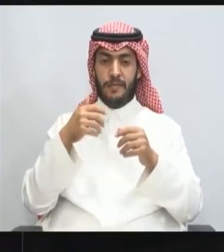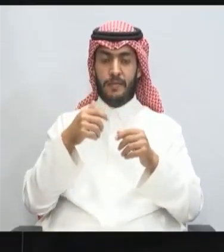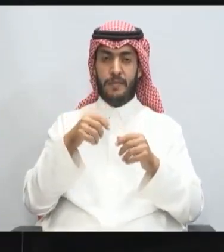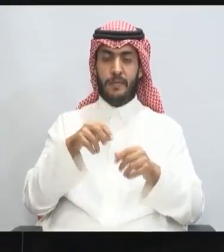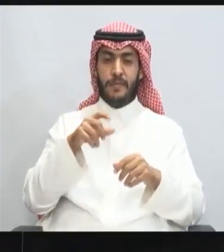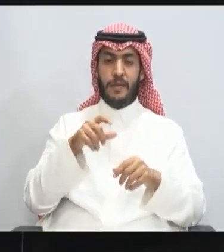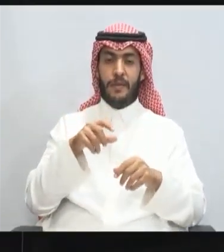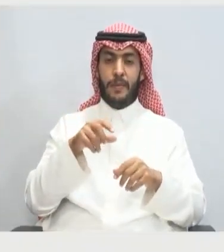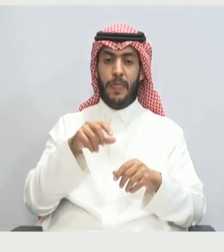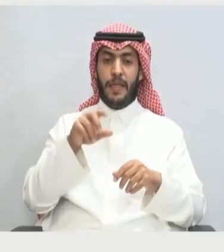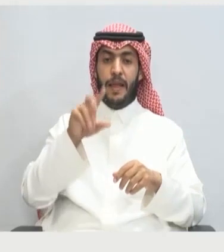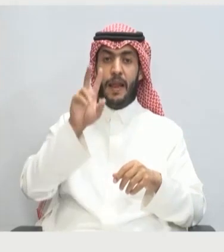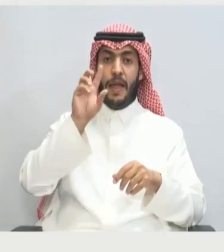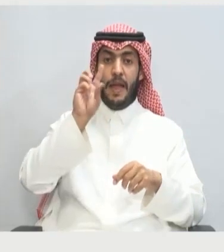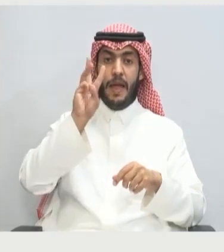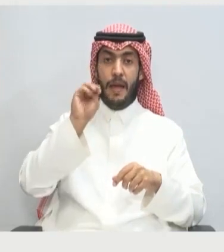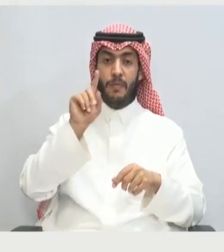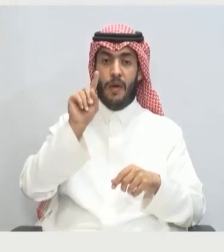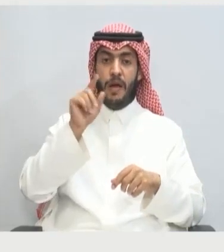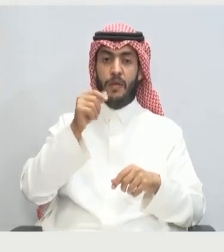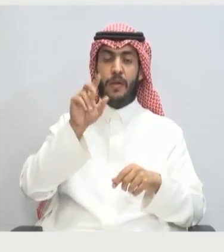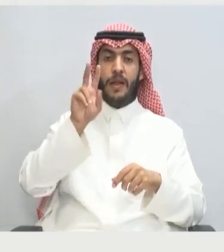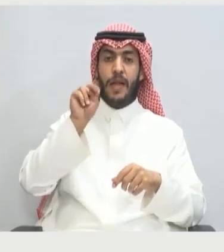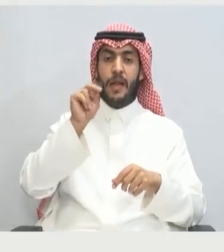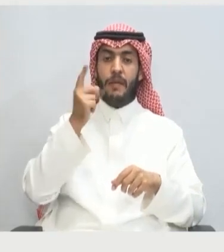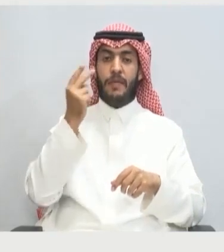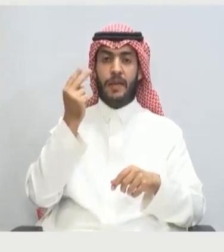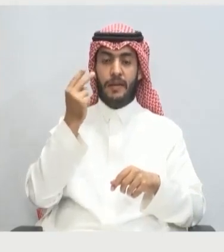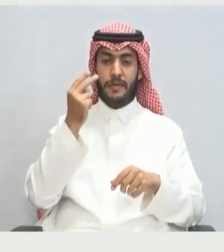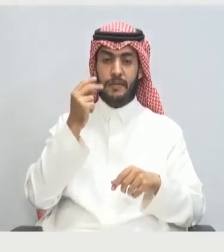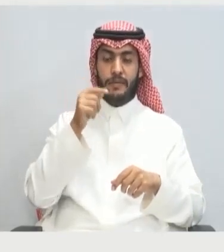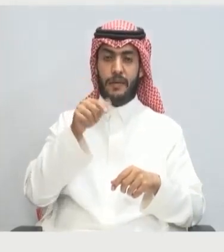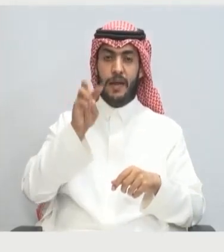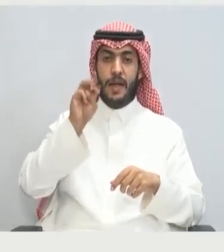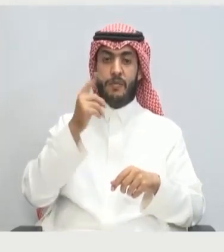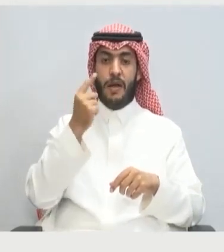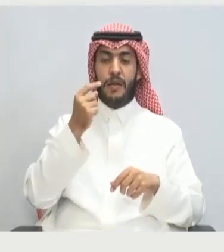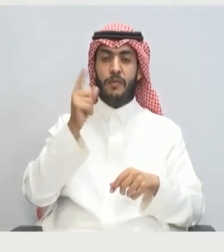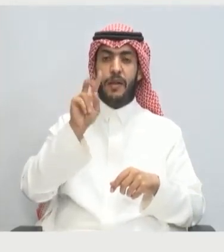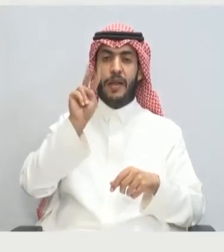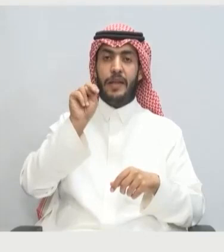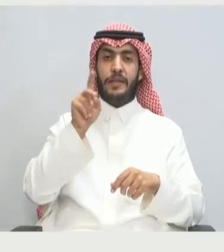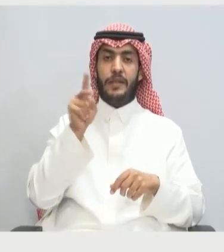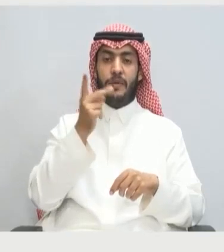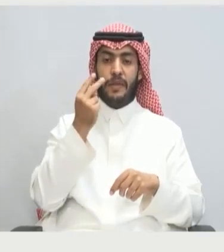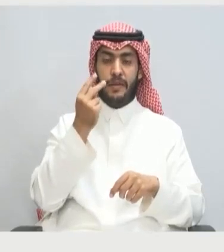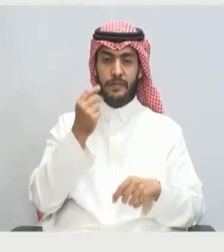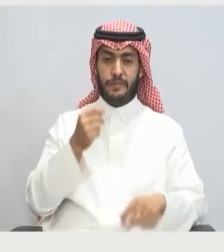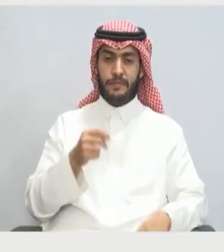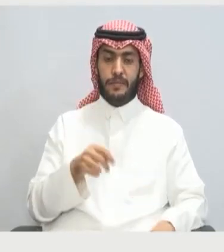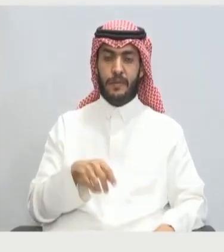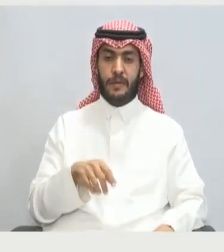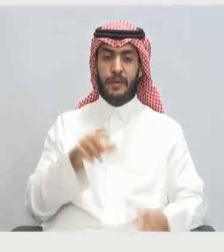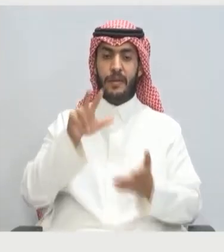ما هي الام قلنا الا ام واحد وما هي ال ان ال ان اثنين اذا هذا هو الام تساوي واحد والان تساوي اثنين